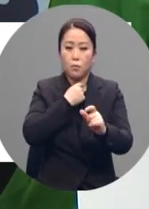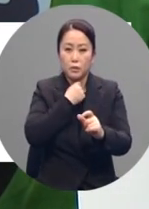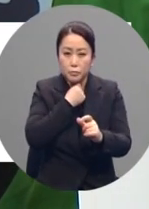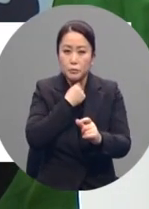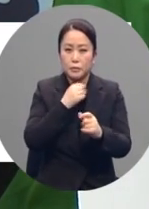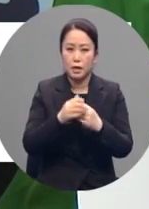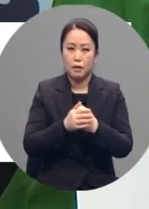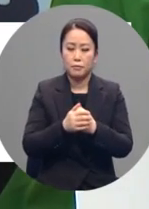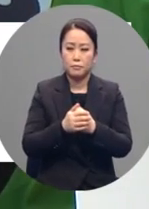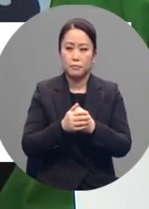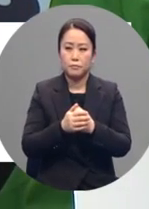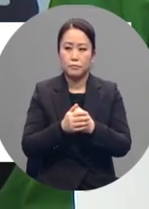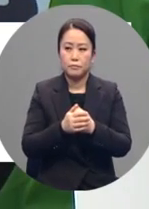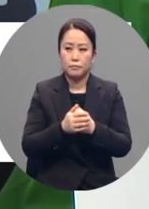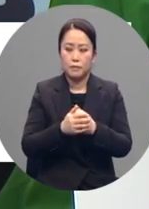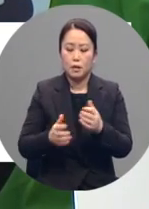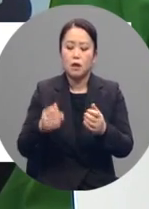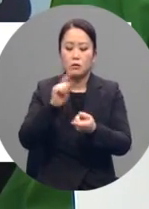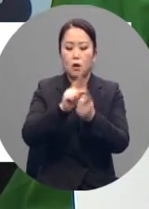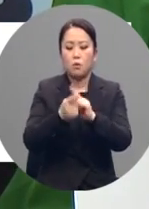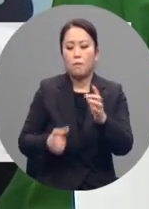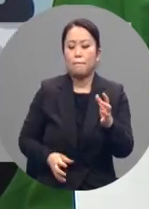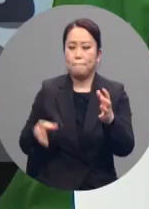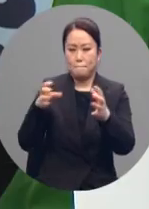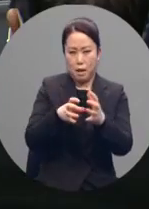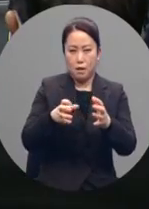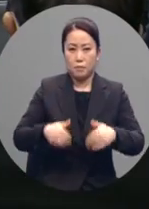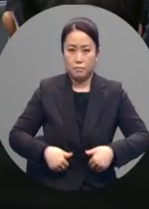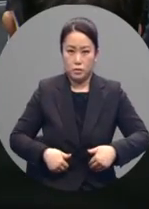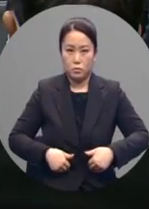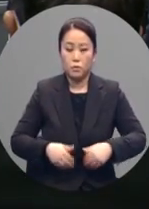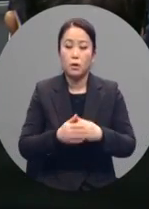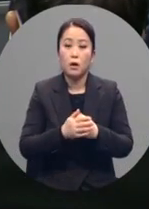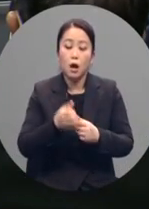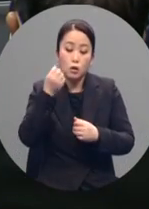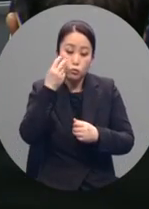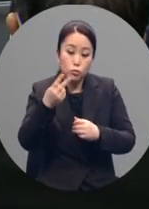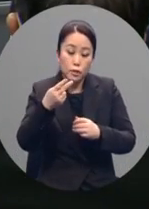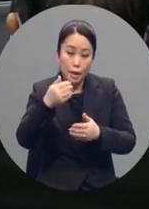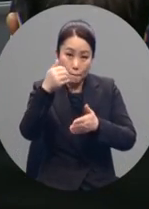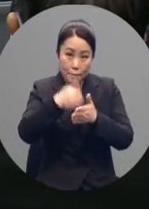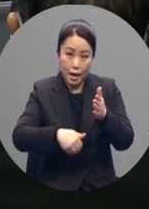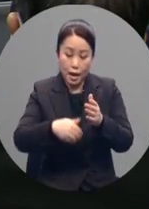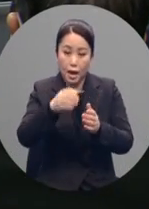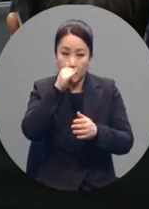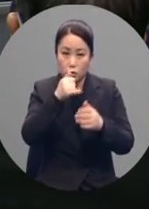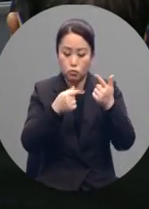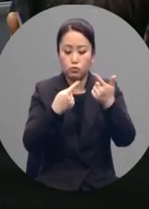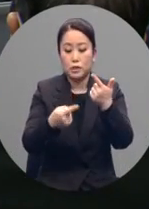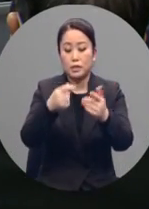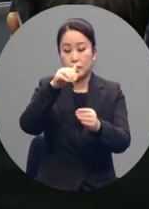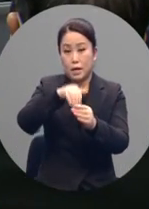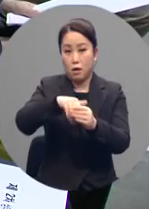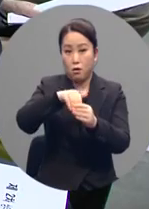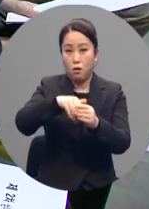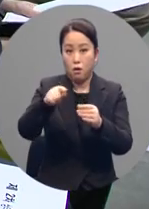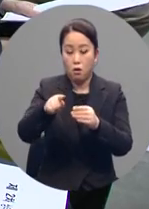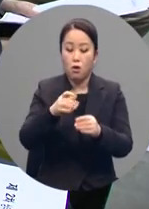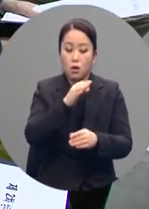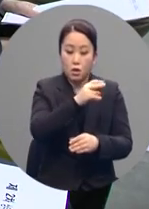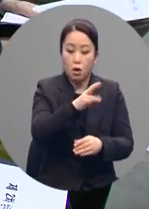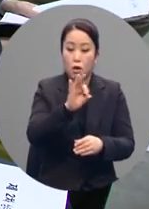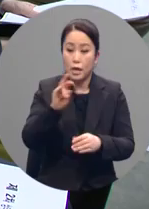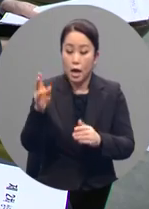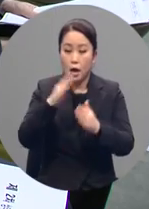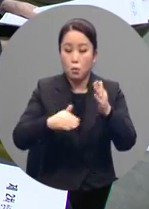단호하게 답할 수 있습니다. 단결해야 합니다. 두 달여 앞으로 다가온 6.1 지방선거. 여야의